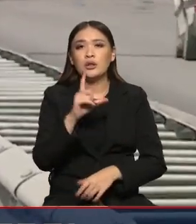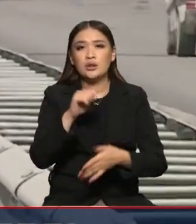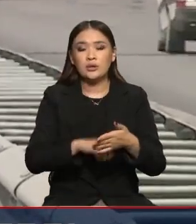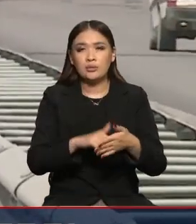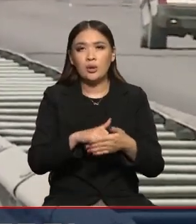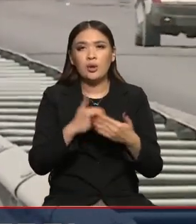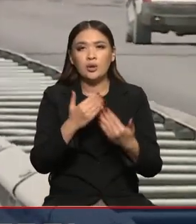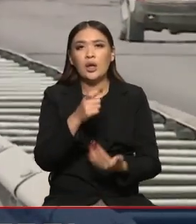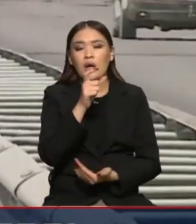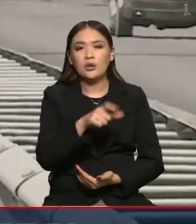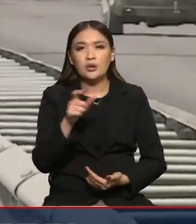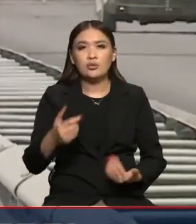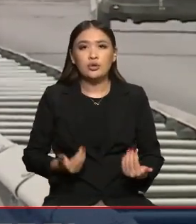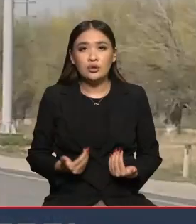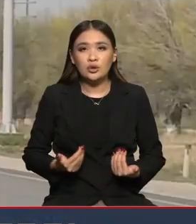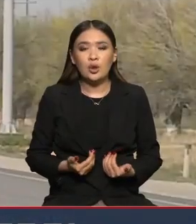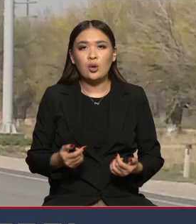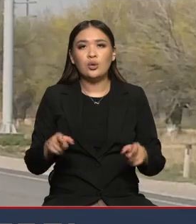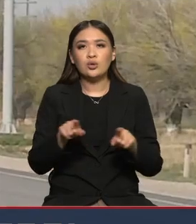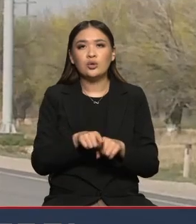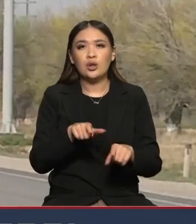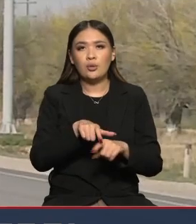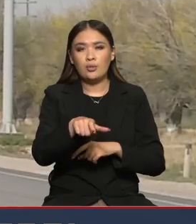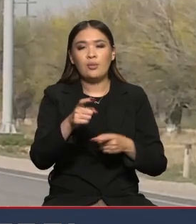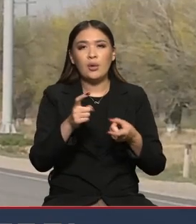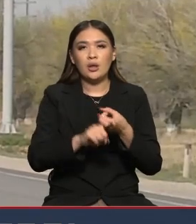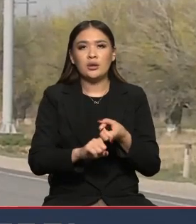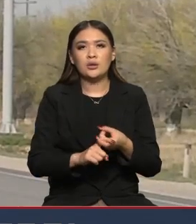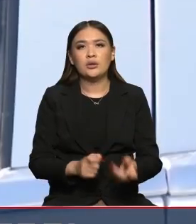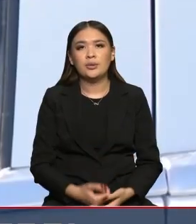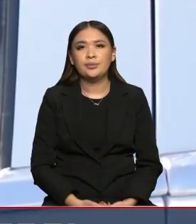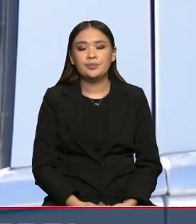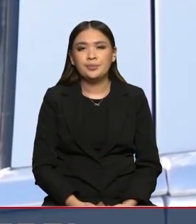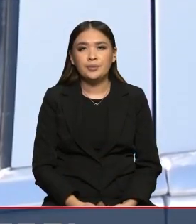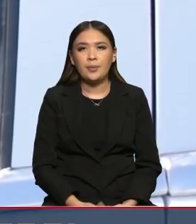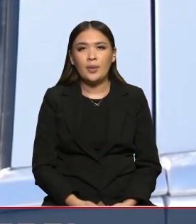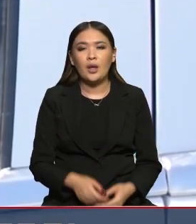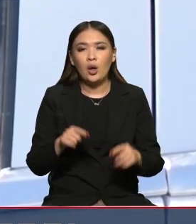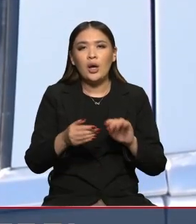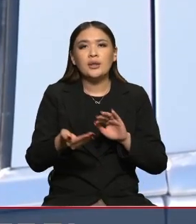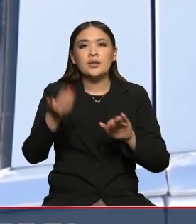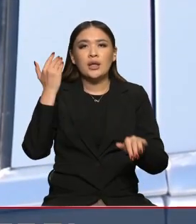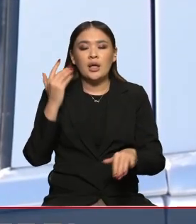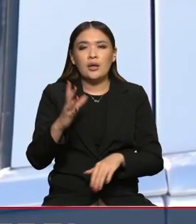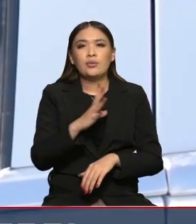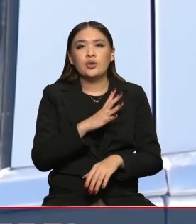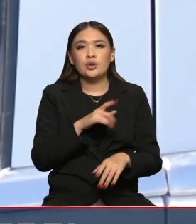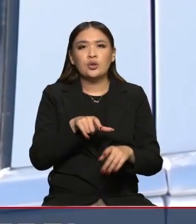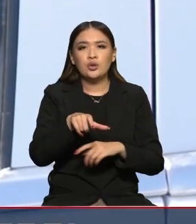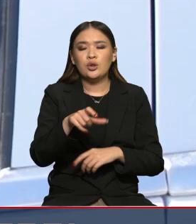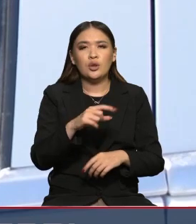өңірдегі жұрттың тіршілігі осы жолдарға тікелей байланысты. Бұған дейін жол көп қолайсыздықтар